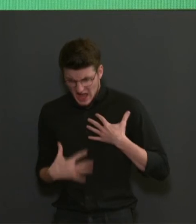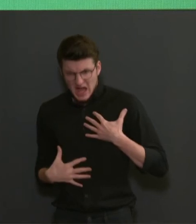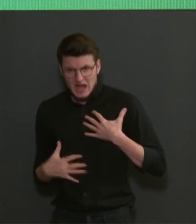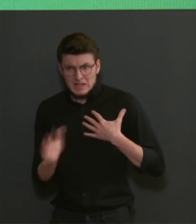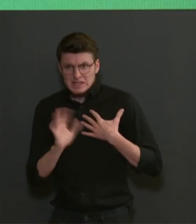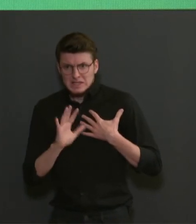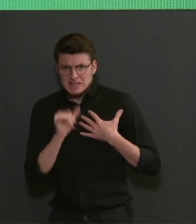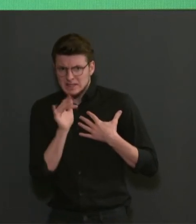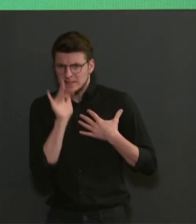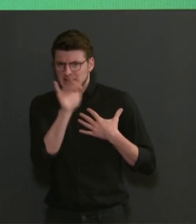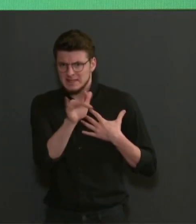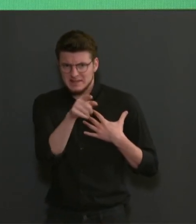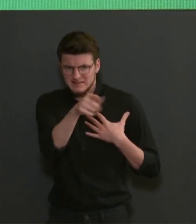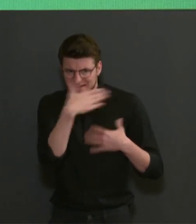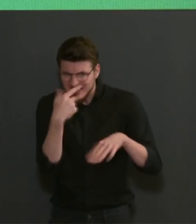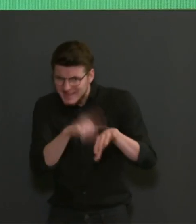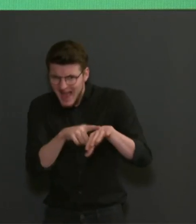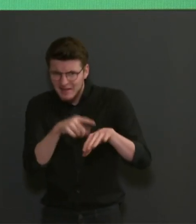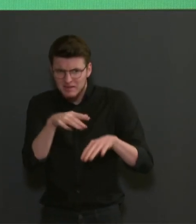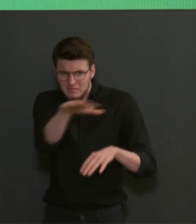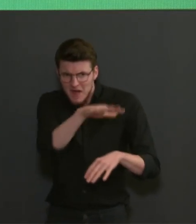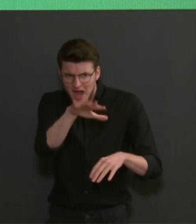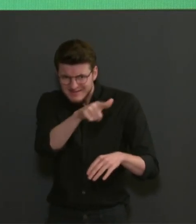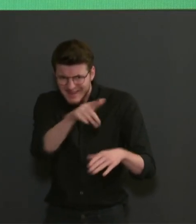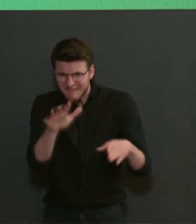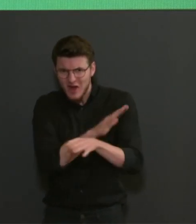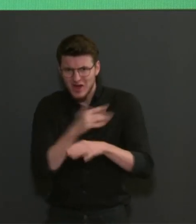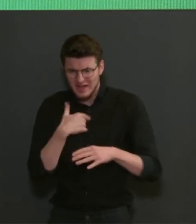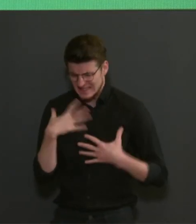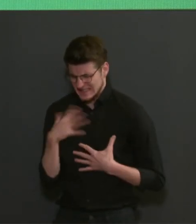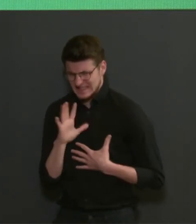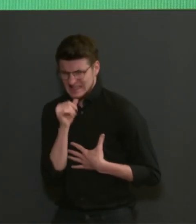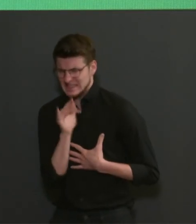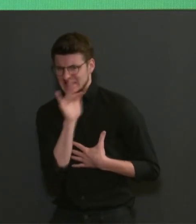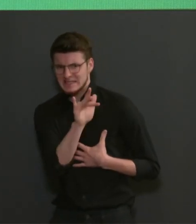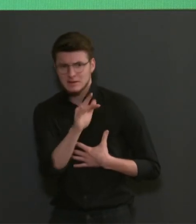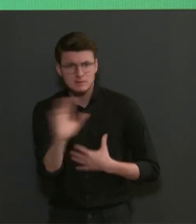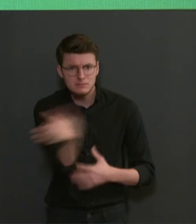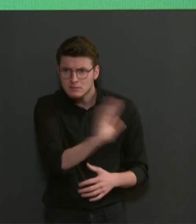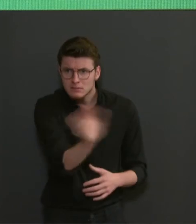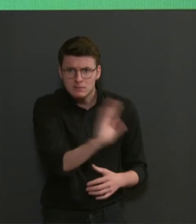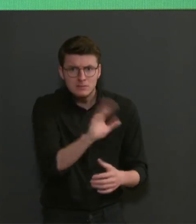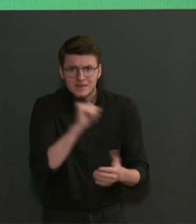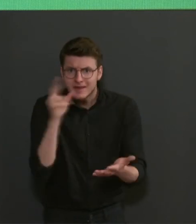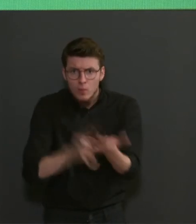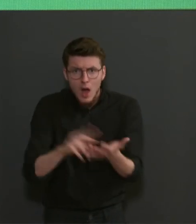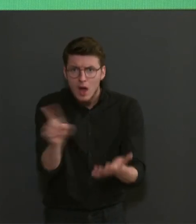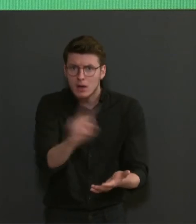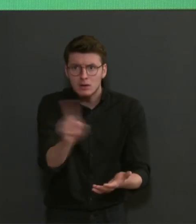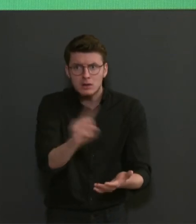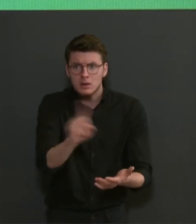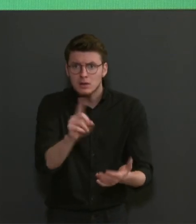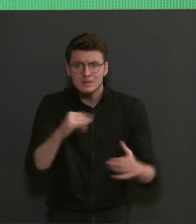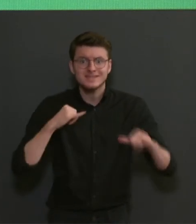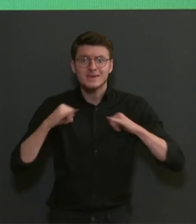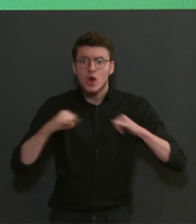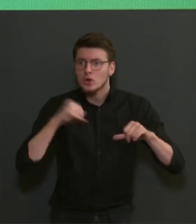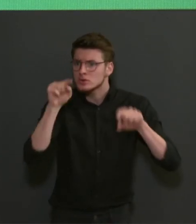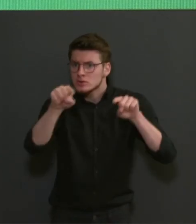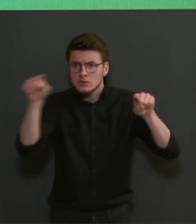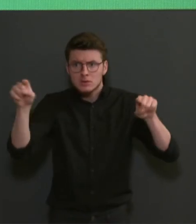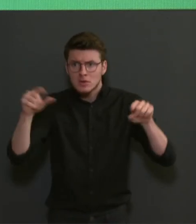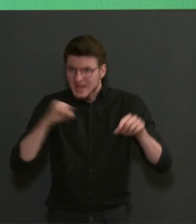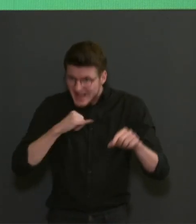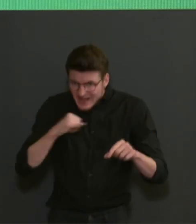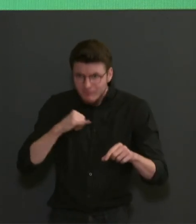tijd is voor hen. Niets is minder waar. De ziekenhuizen hebben momenteel enkel de